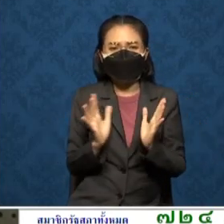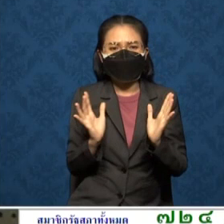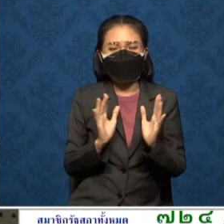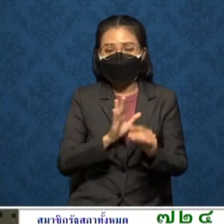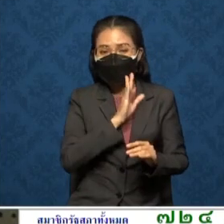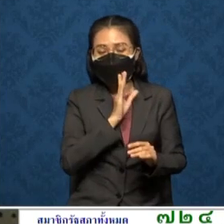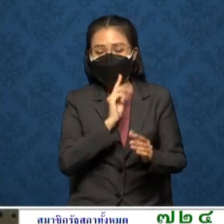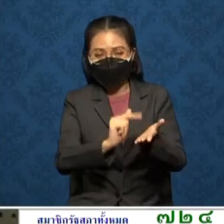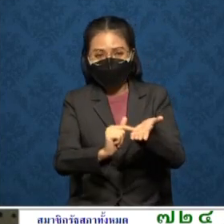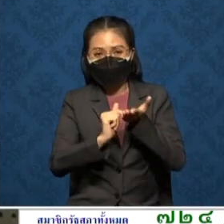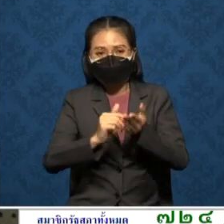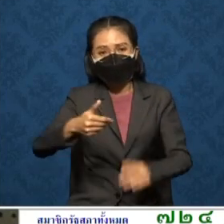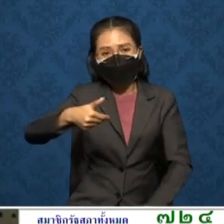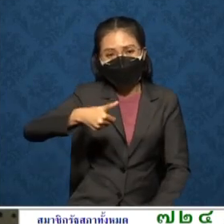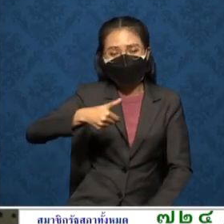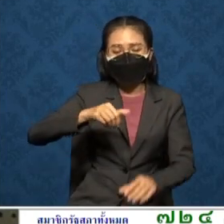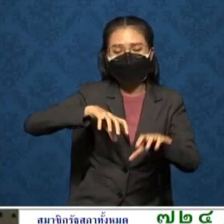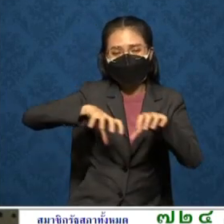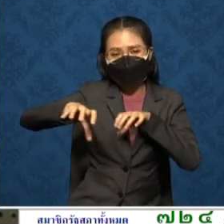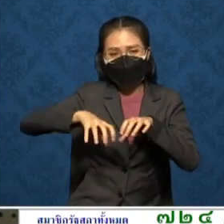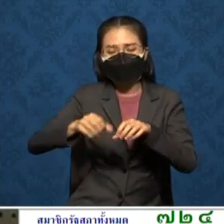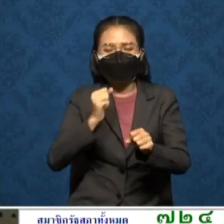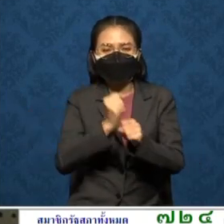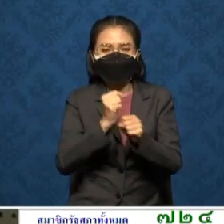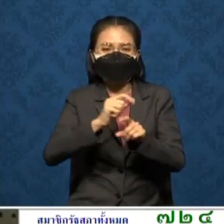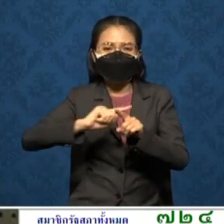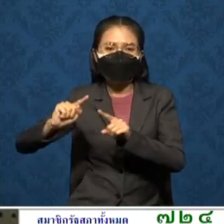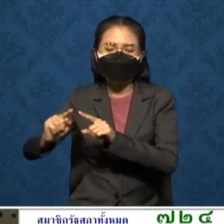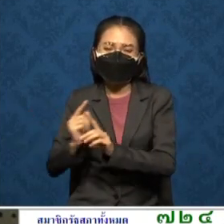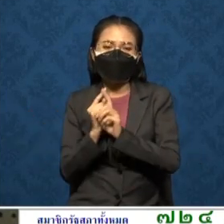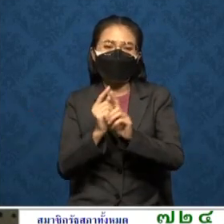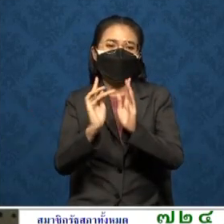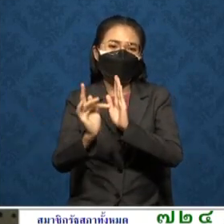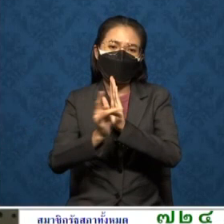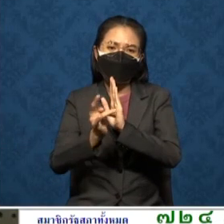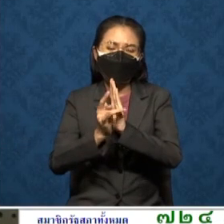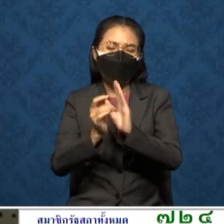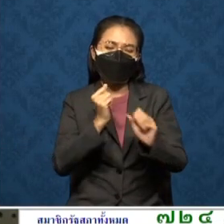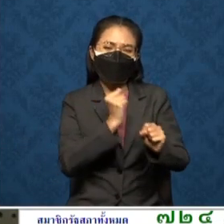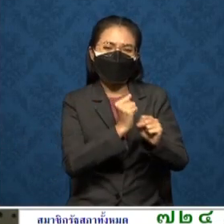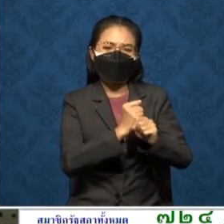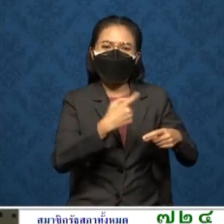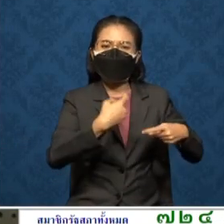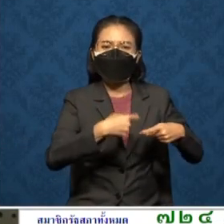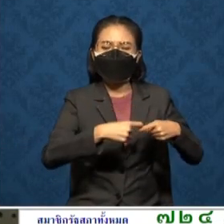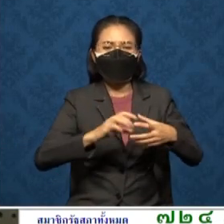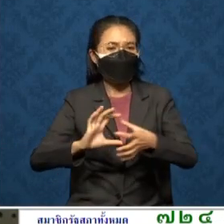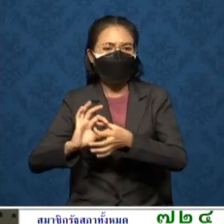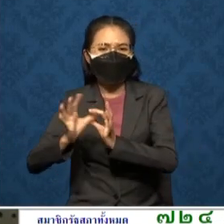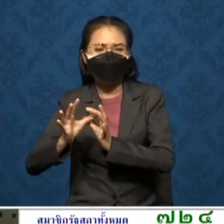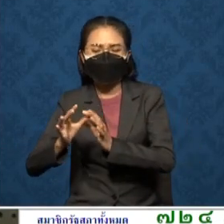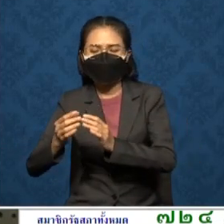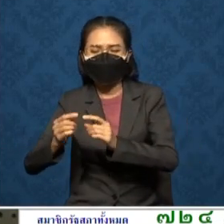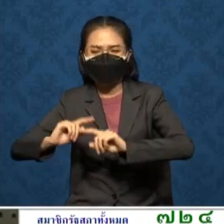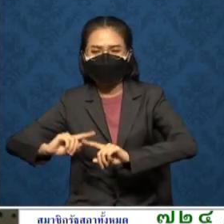ยื่นคำร้องคำขอคำอนุญาตคำอนุมัติมันไม่ใช่เป็นกรณีอย่างเดียวกับที่เอกชนติดต่อกับเขตหรืออำเ